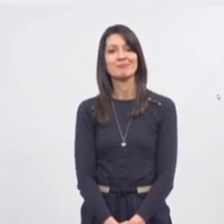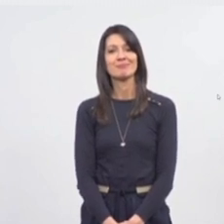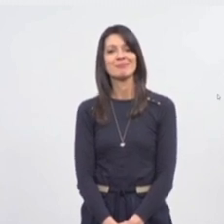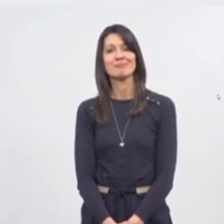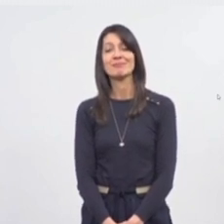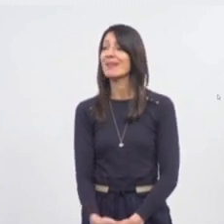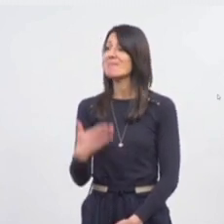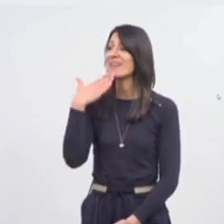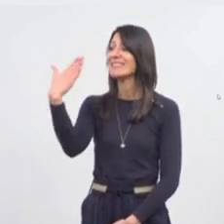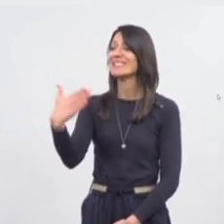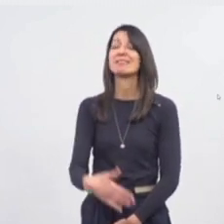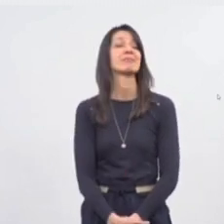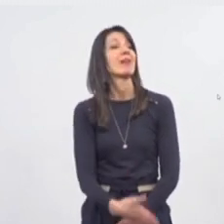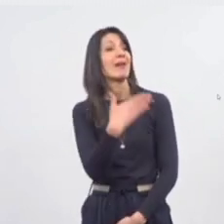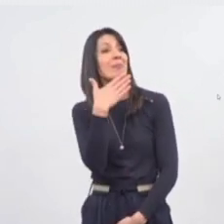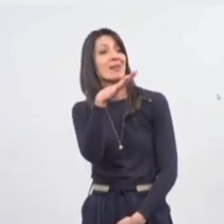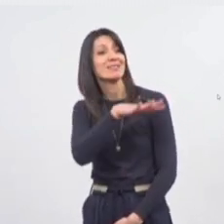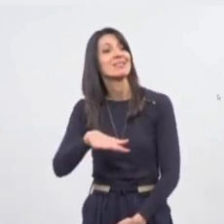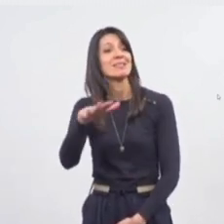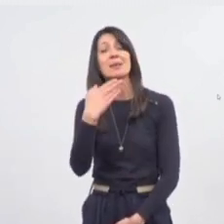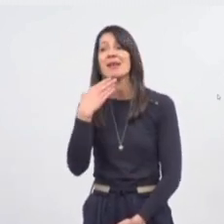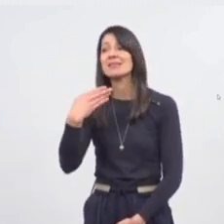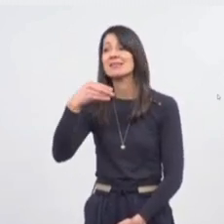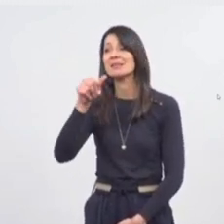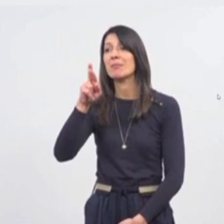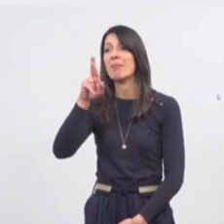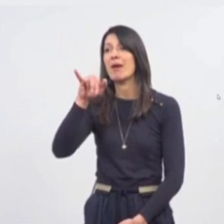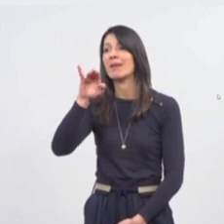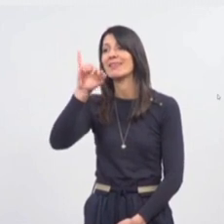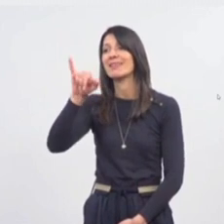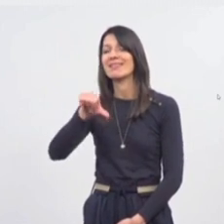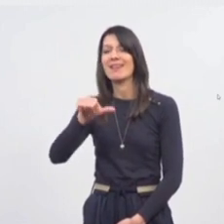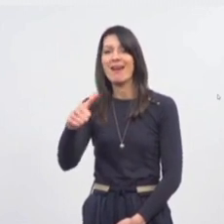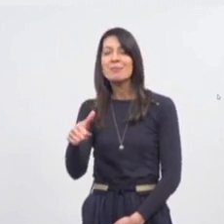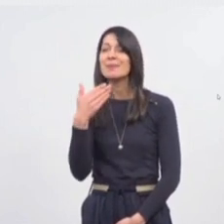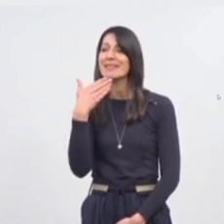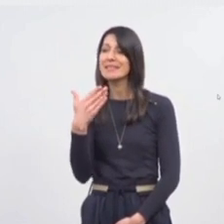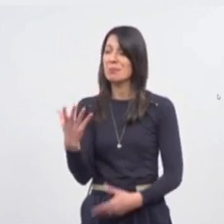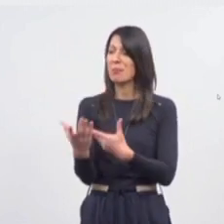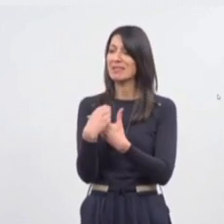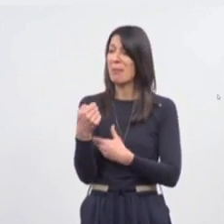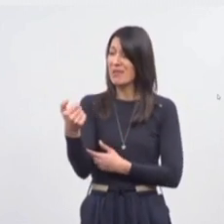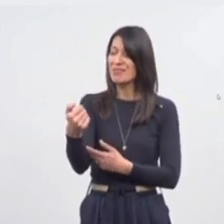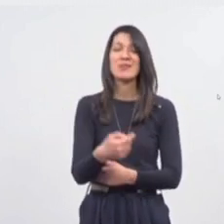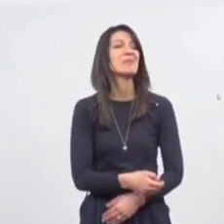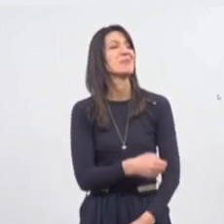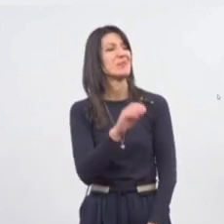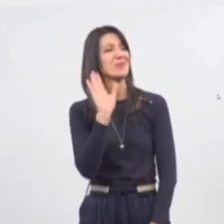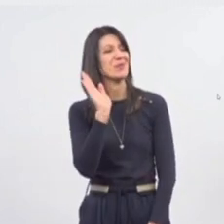Merci. Merci à vous. Merci Maria pour avoir participé à ce travail. Merci Roselyne. À très bientôt. À bientôt Maria.